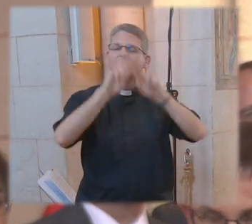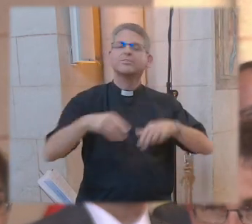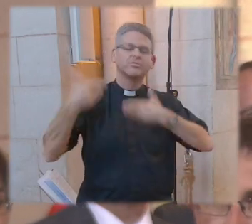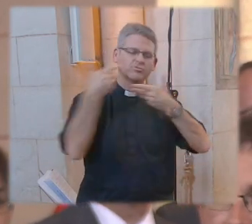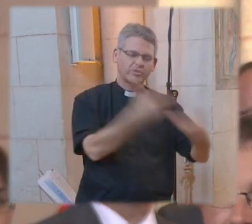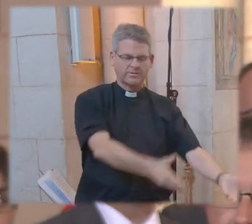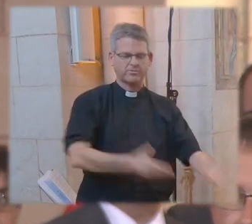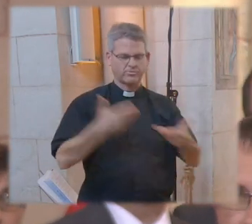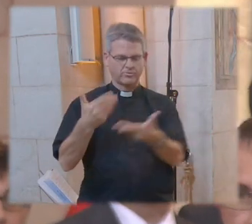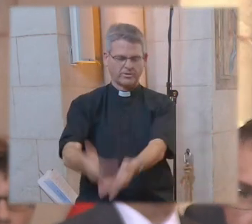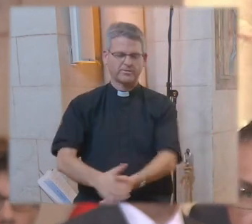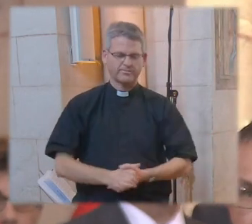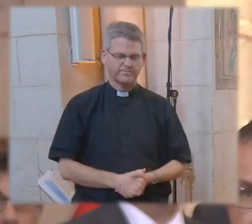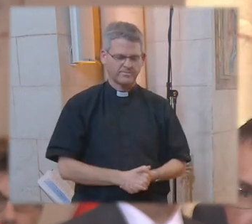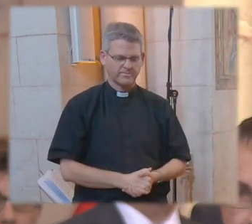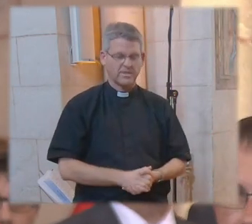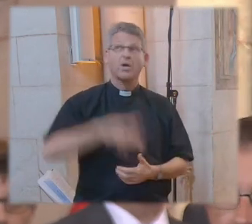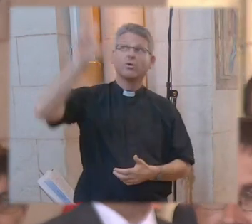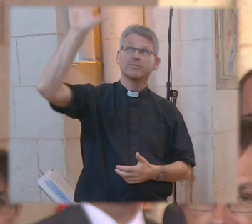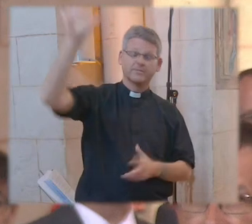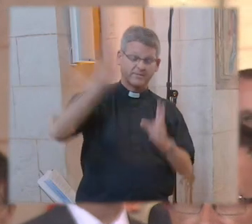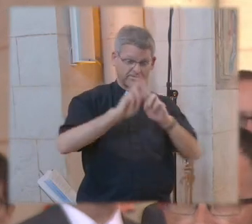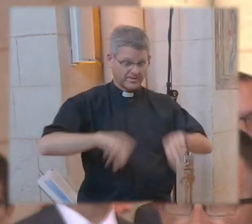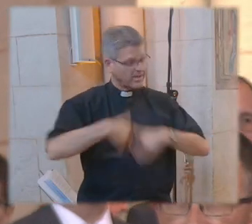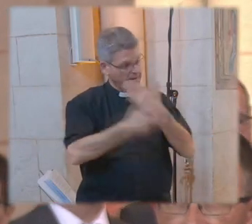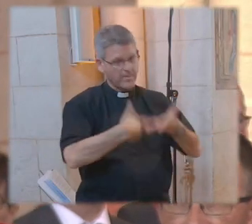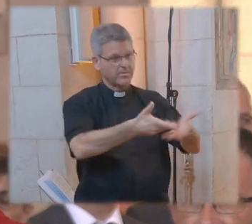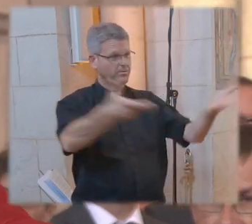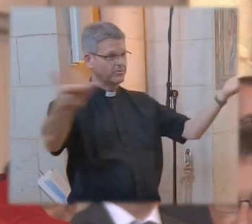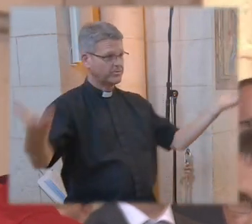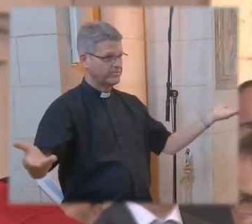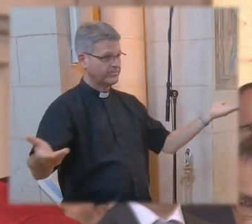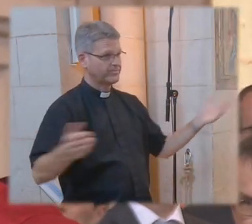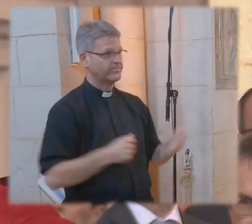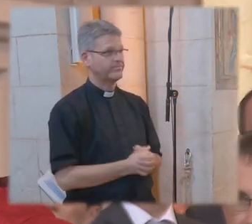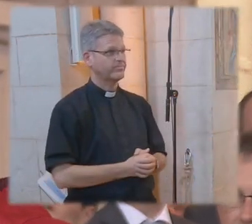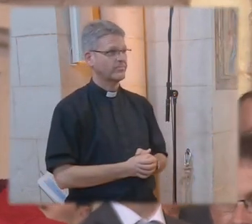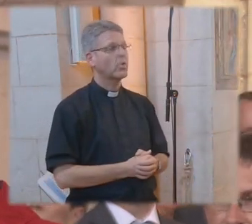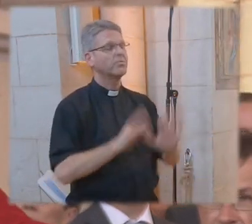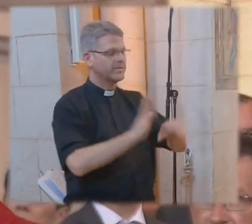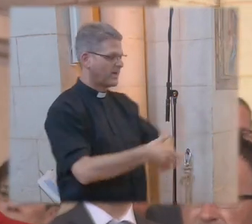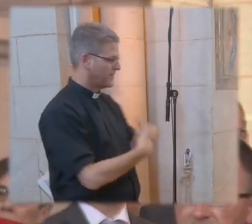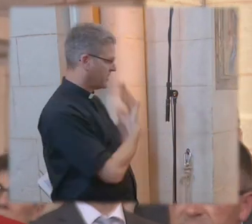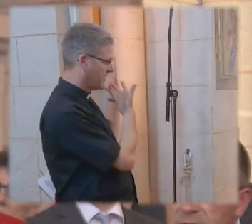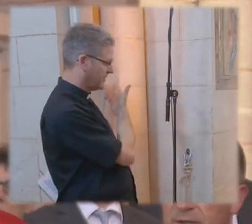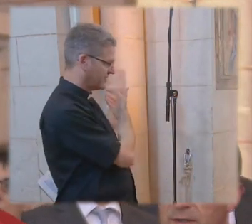Frieden. Der Friede des Herrn sei alle Zeit mit euch.